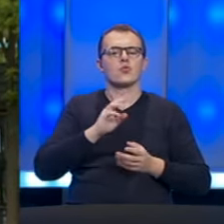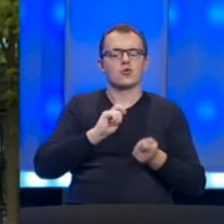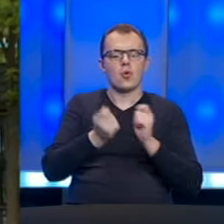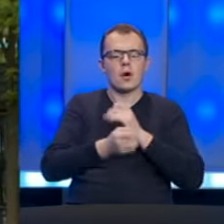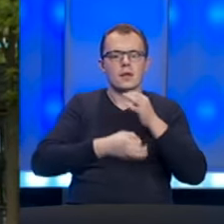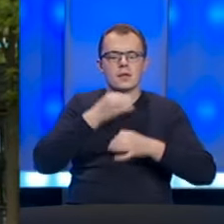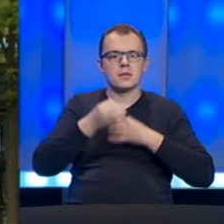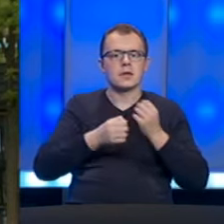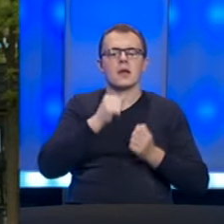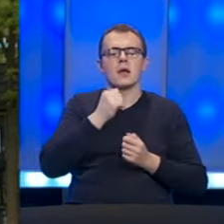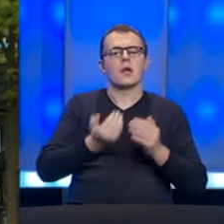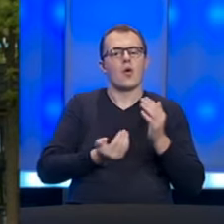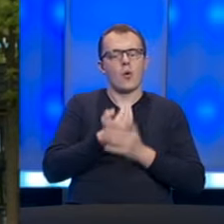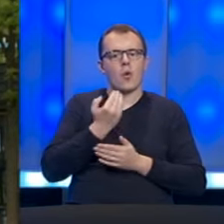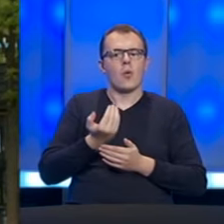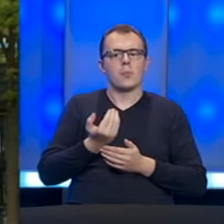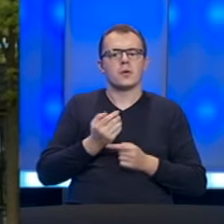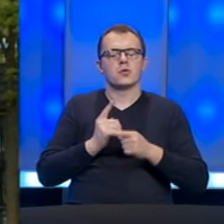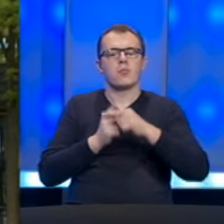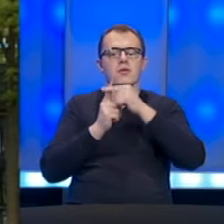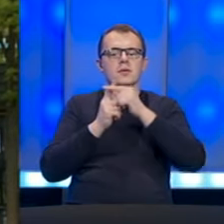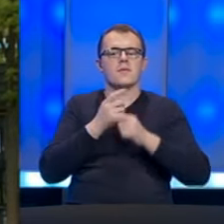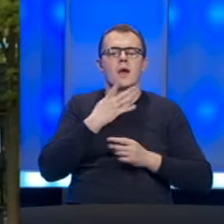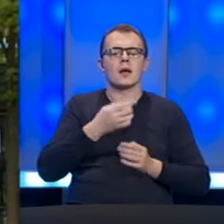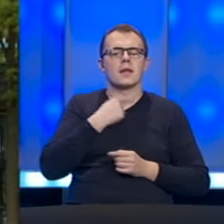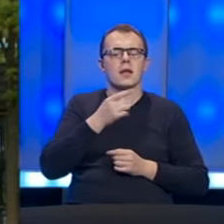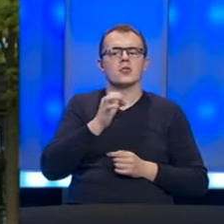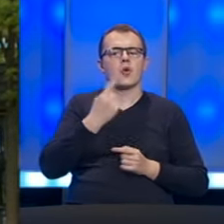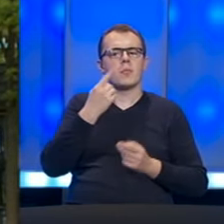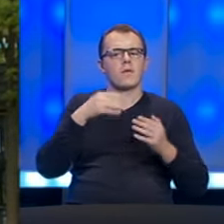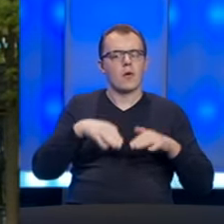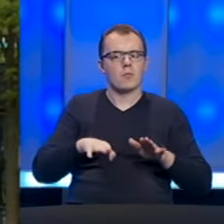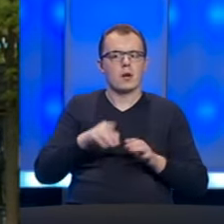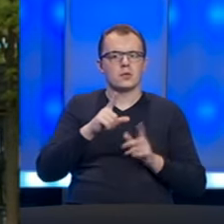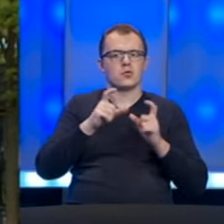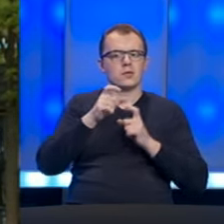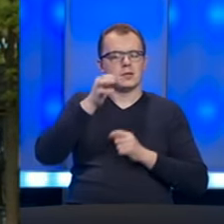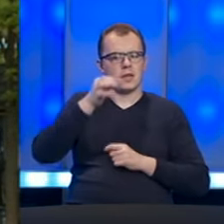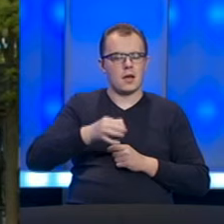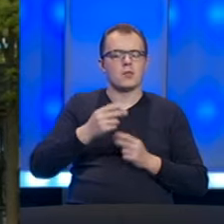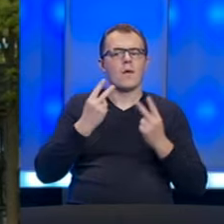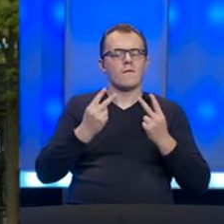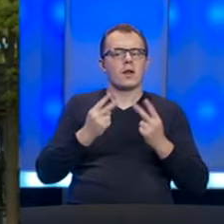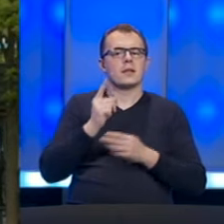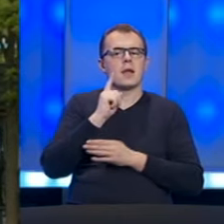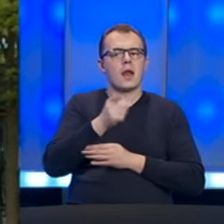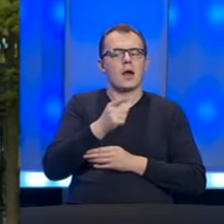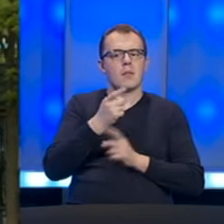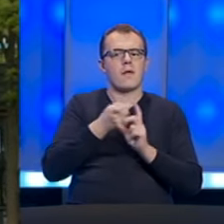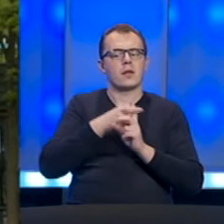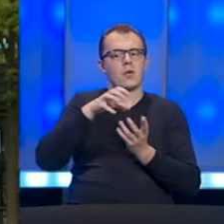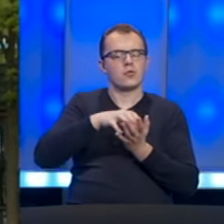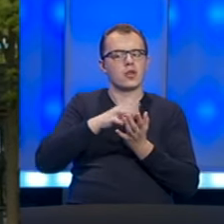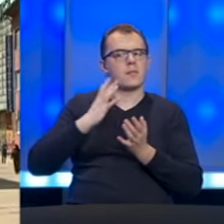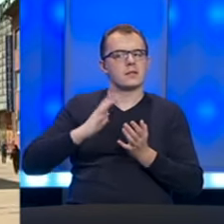i nažalost opet su pozitivne. Kada je riječ o 1. maju, za Unsko-sanski kanton vrijedi naredba Federalnog